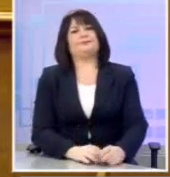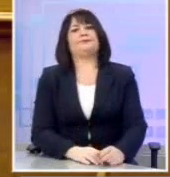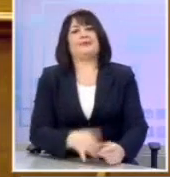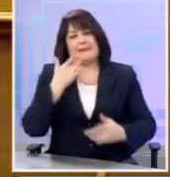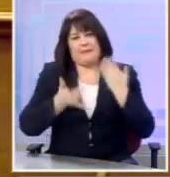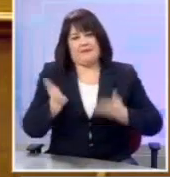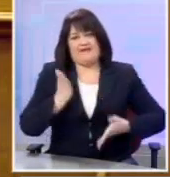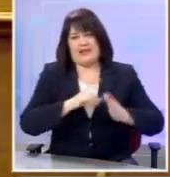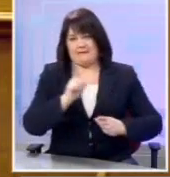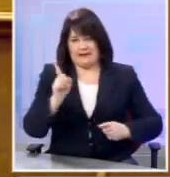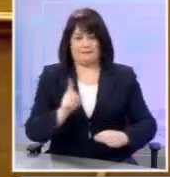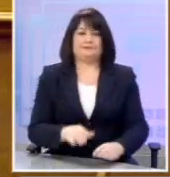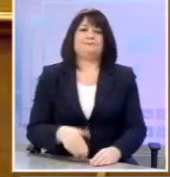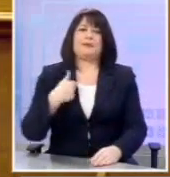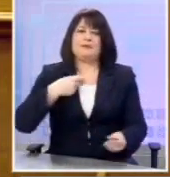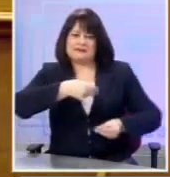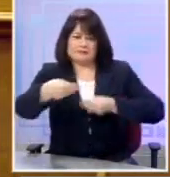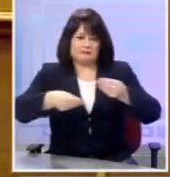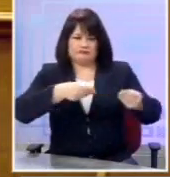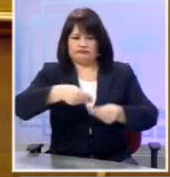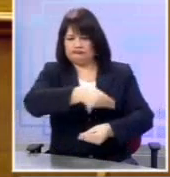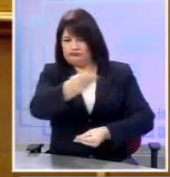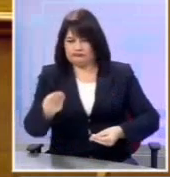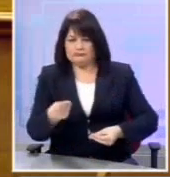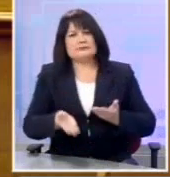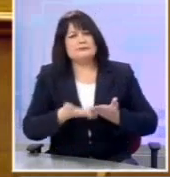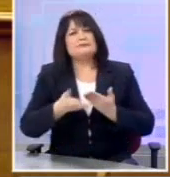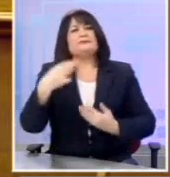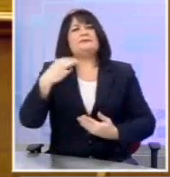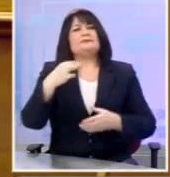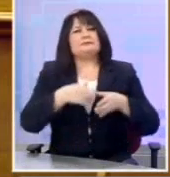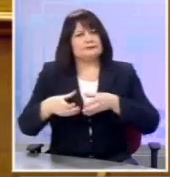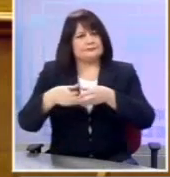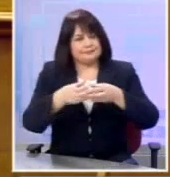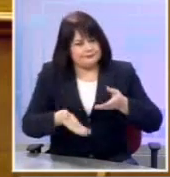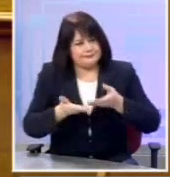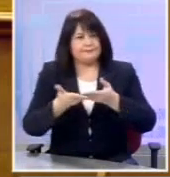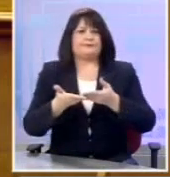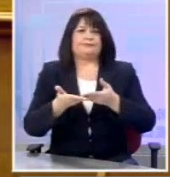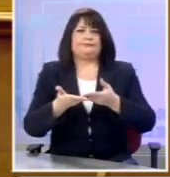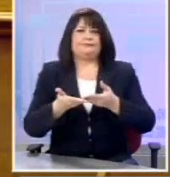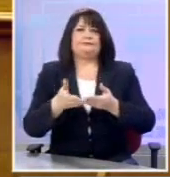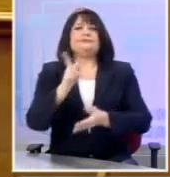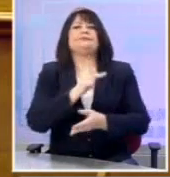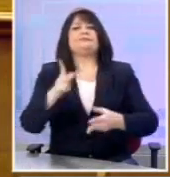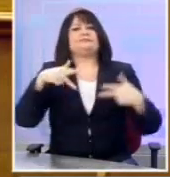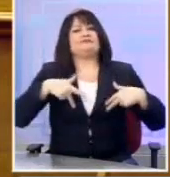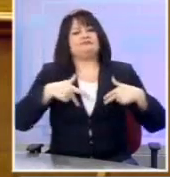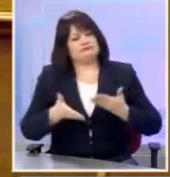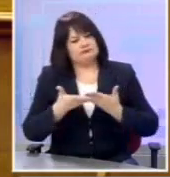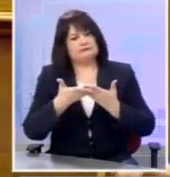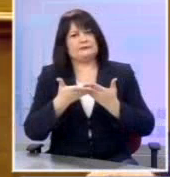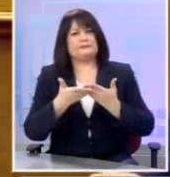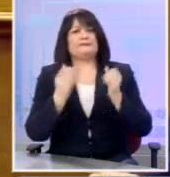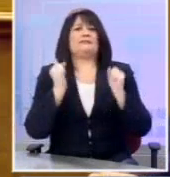Γιατί για εμάς η αναδιανομή, η στήριξη των πιο αδύναμων, η ενίσχυση του κοινωνικού κράτους